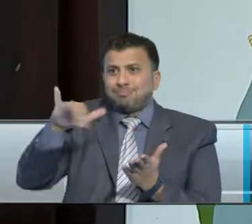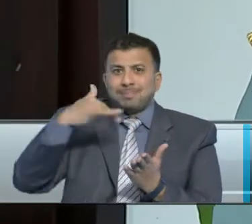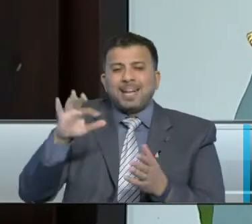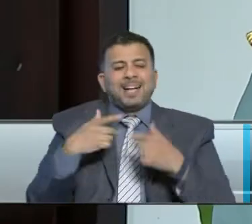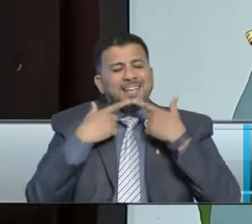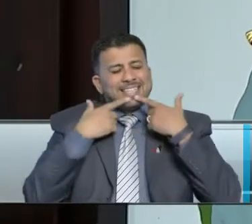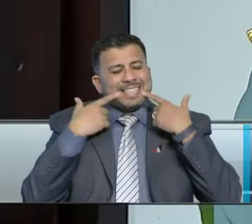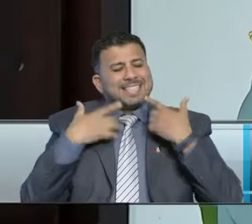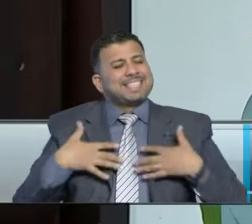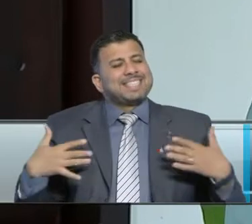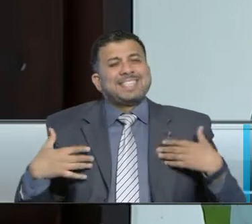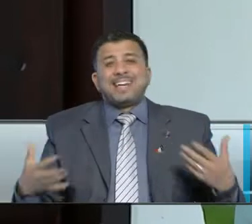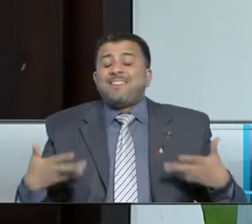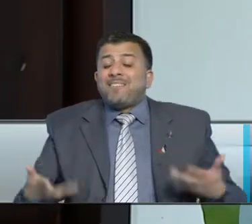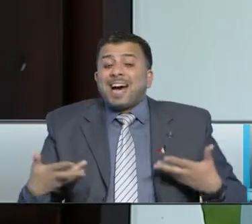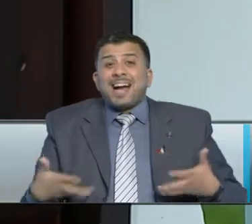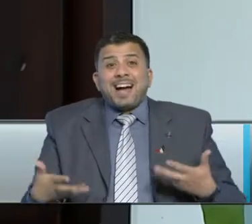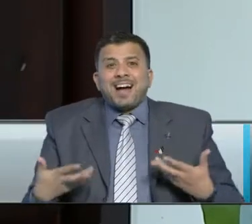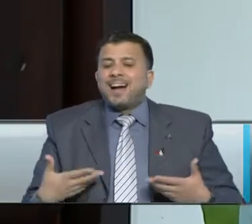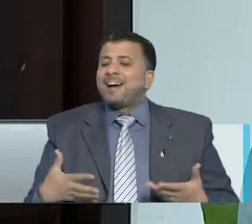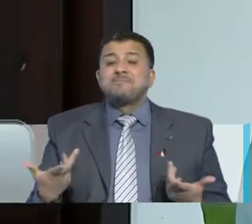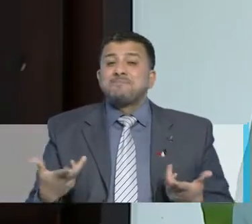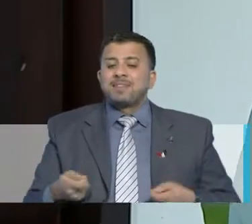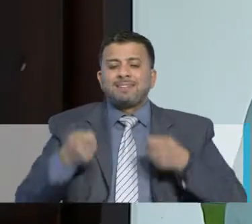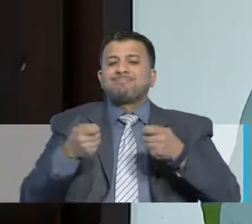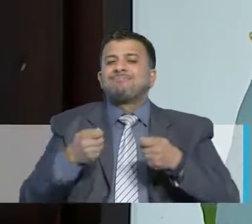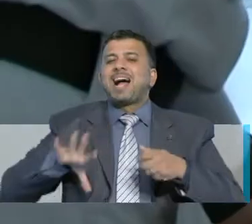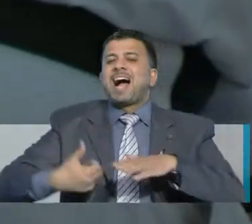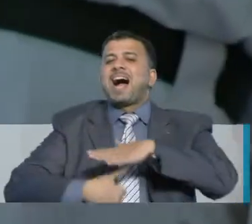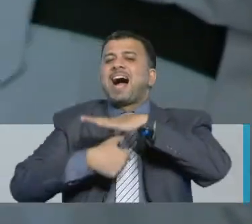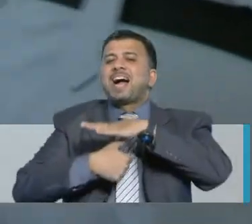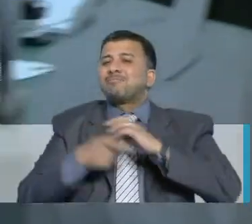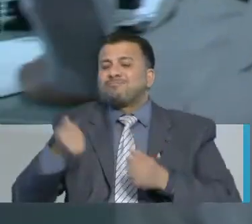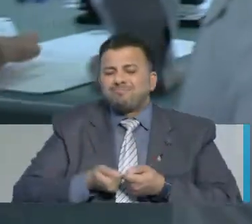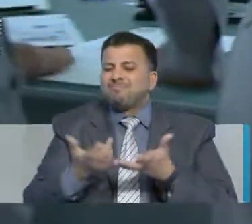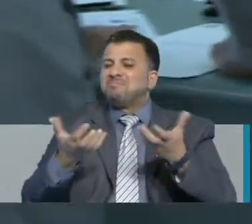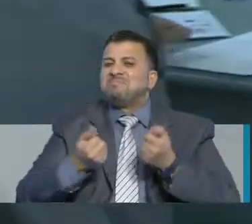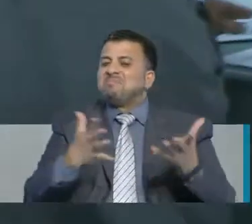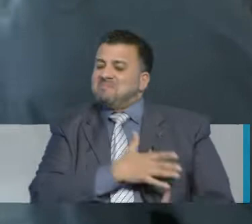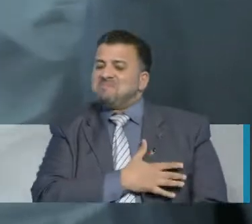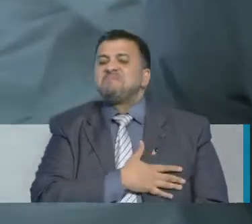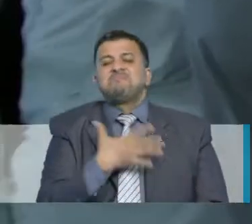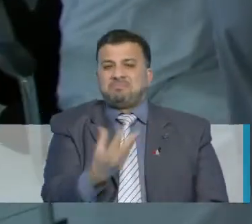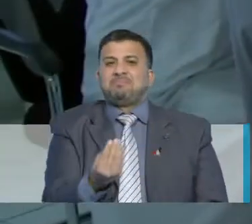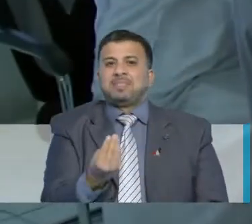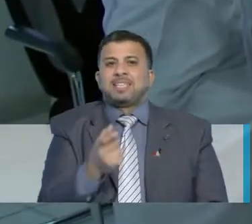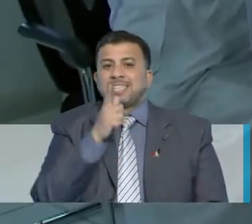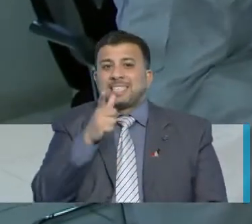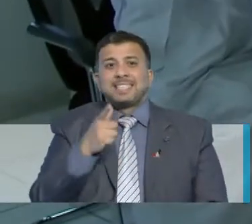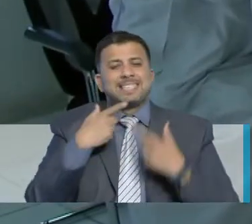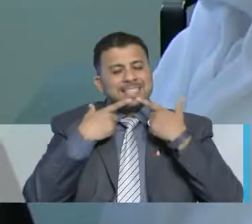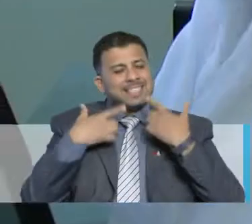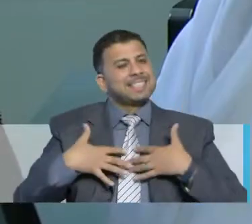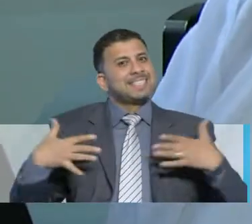بالسعادة والفرح لما يقدمه سيدي صاحب السمو من مكارم. أعرب المتقاعدون عن بهجتهم بهذه